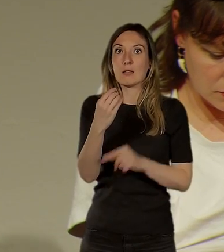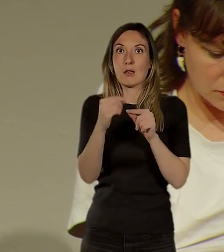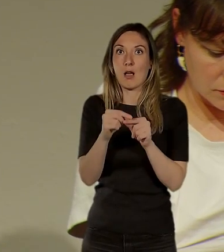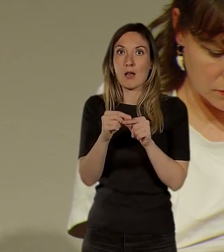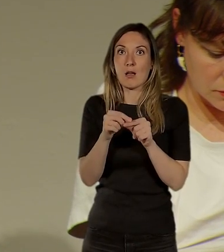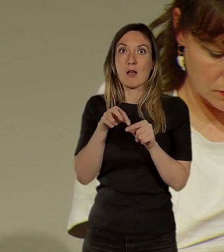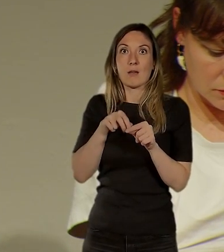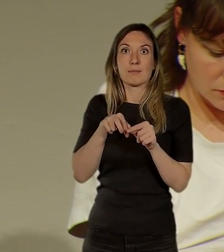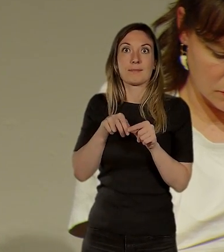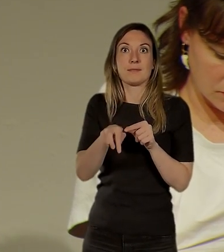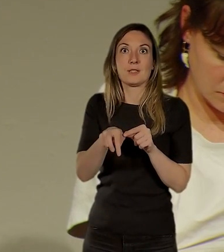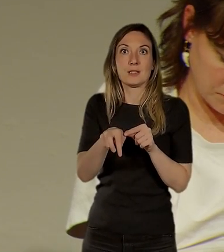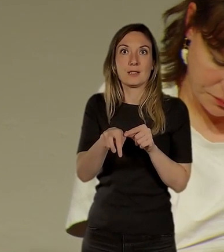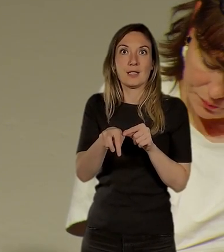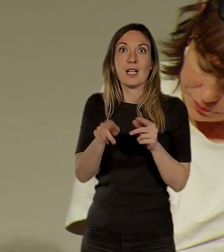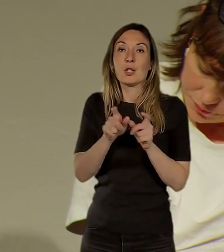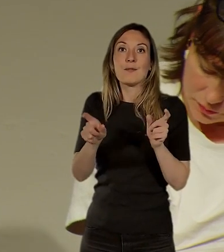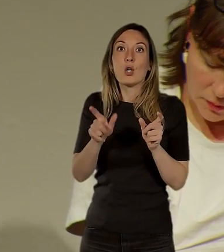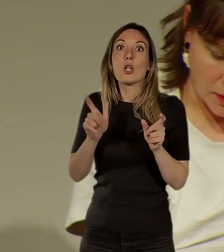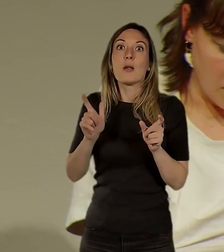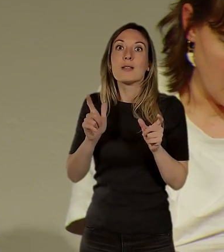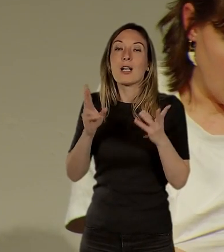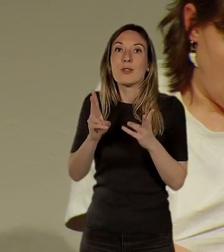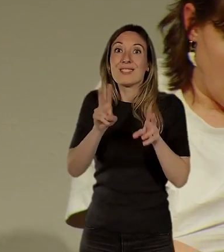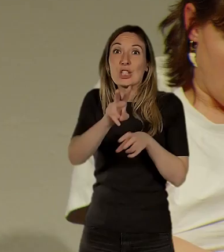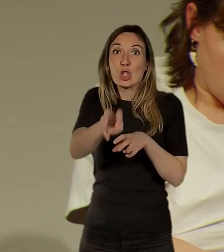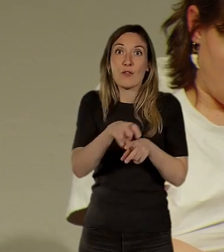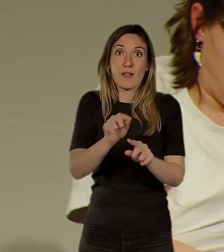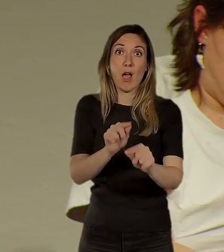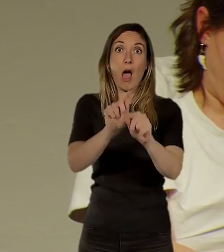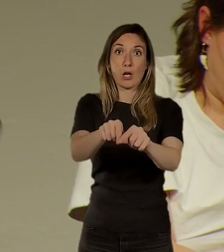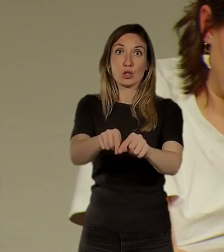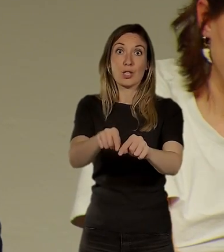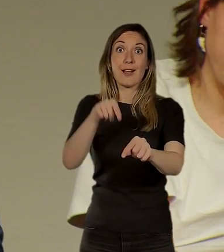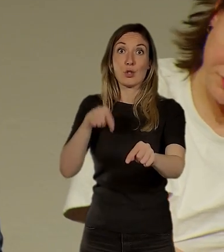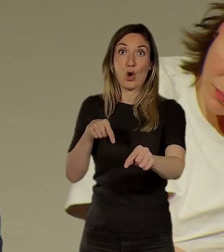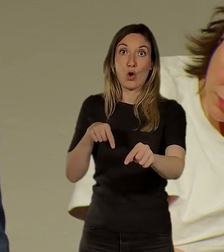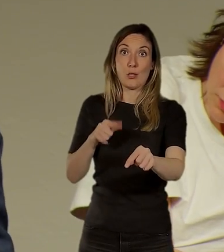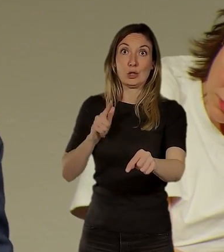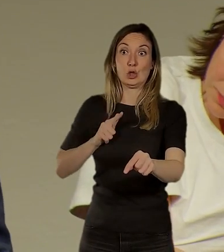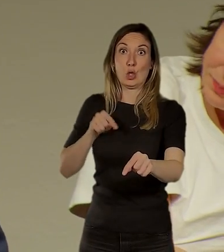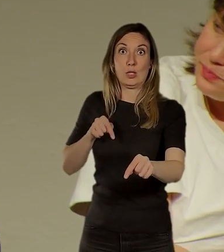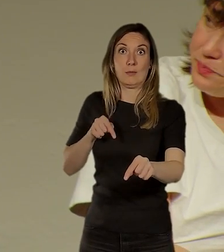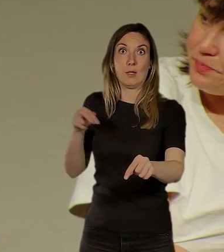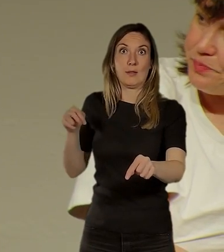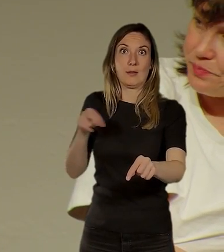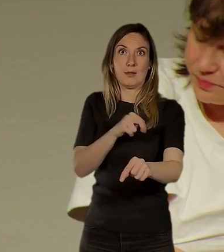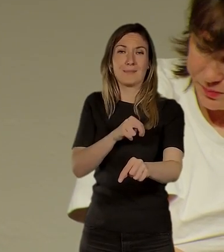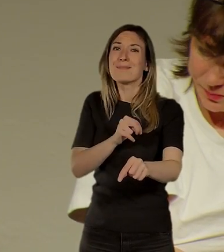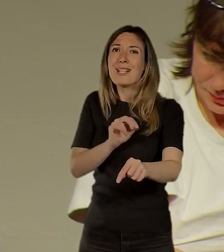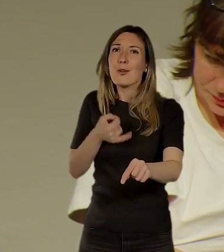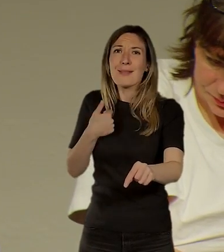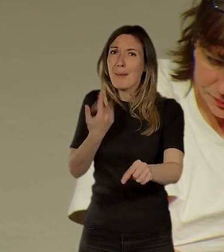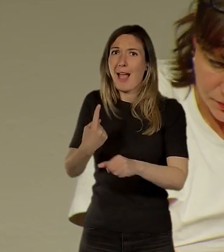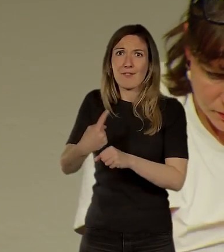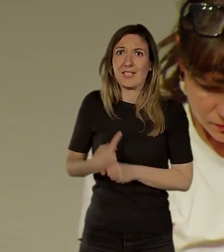tou křižovatkou muzea, to si ještě prostě počkáte. Takže jako tohle vliv mít nebude. Dobře, děkuju moc. Pan Modré košily, máte